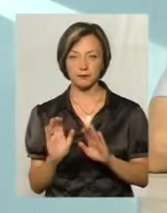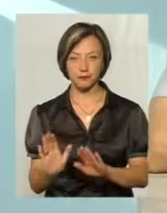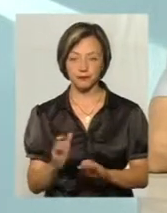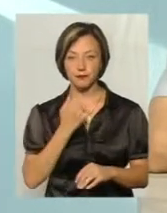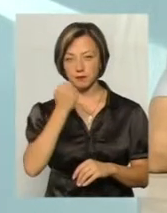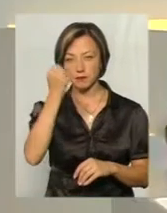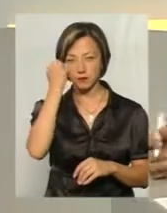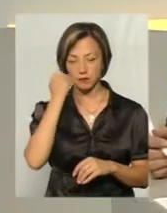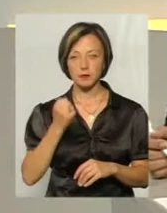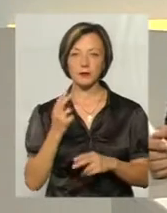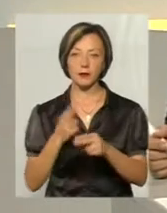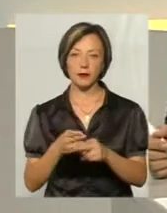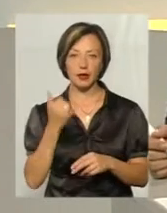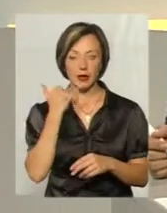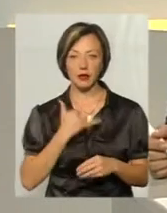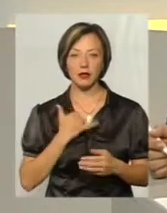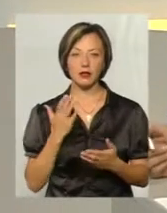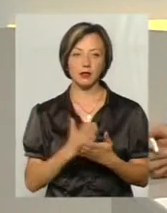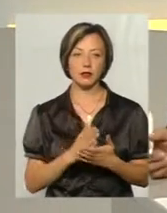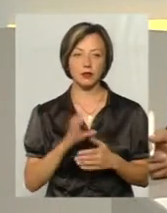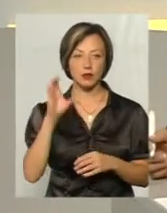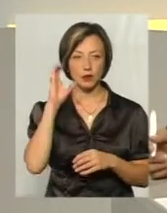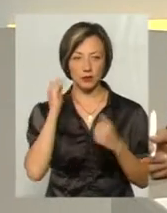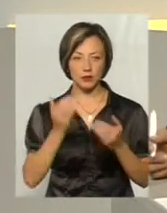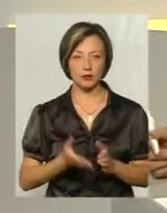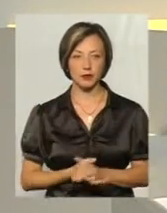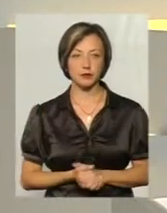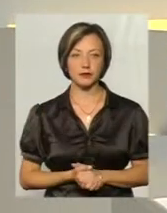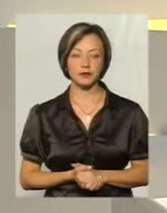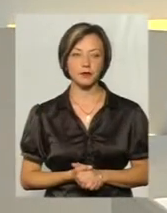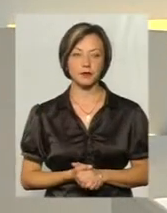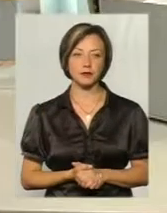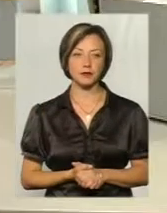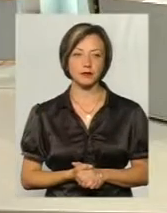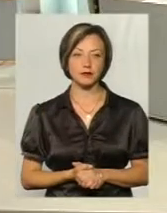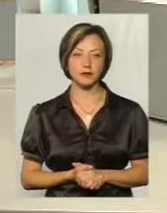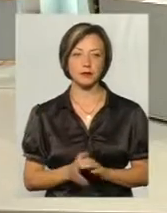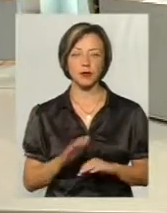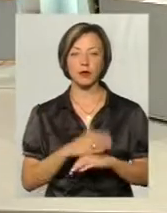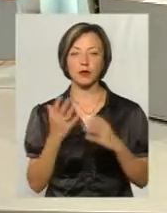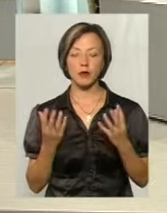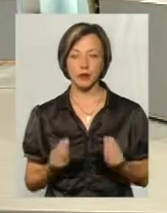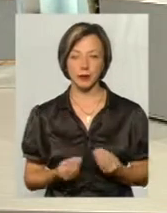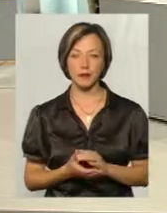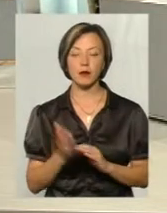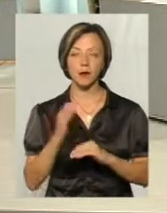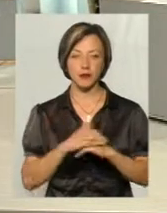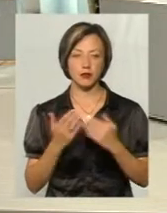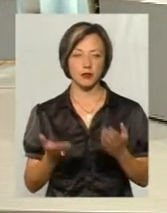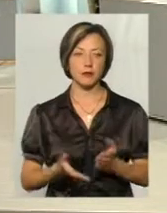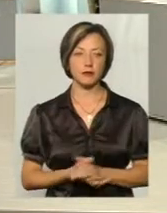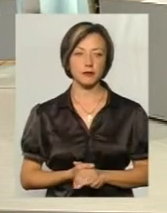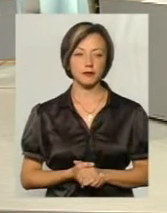пане Леонід, я вас переб'ю. У нас є телефонний дзвінок, давайте послухаємо телеглядача. Доброго дня. Алло, добрий вечір вам. Добрий вечір